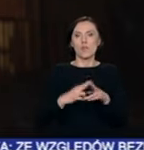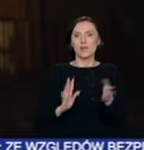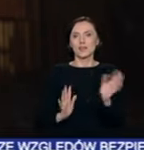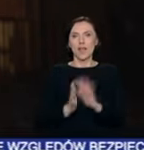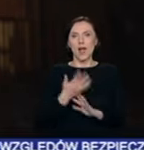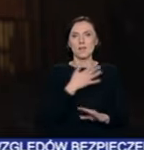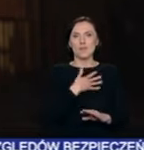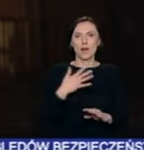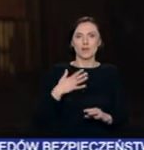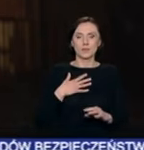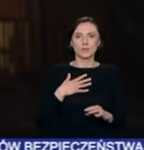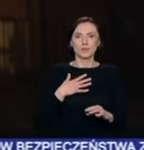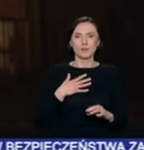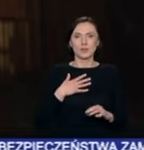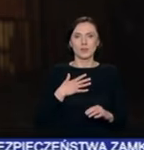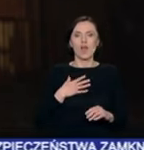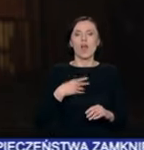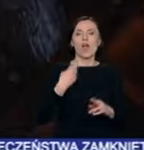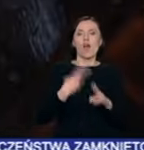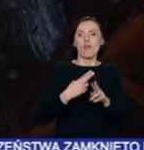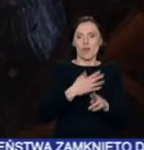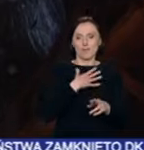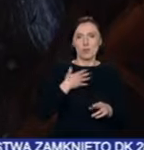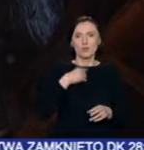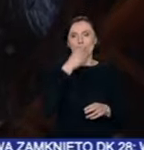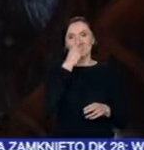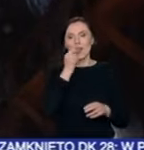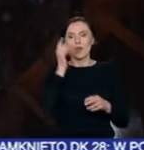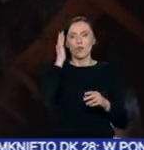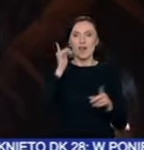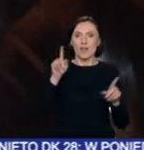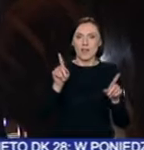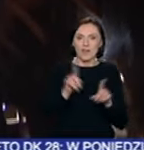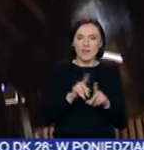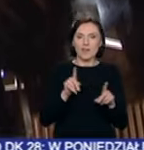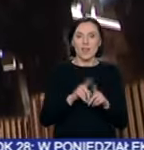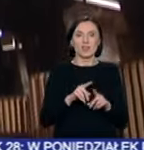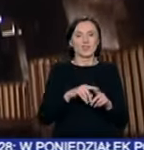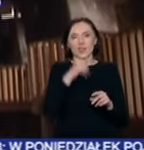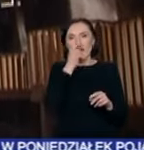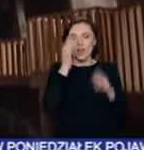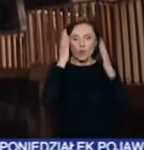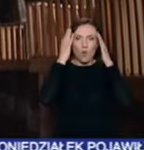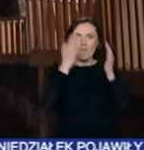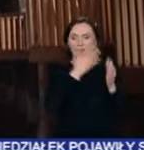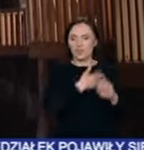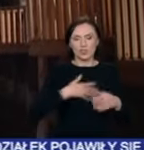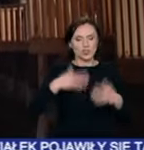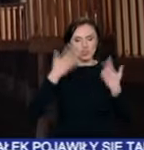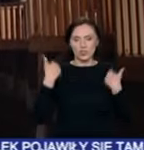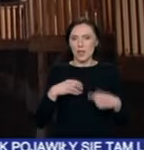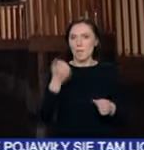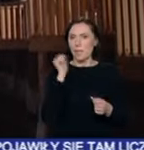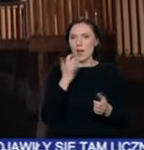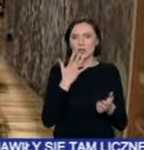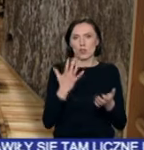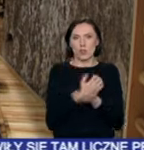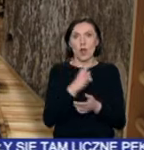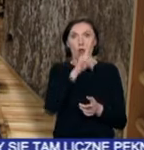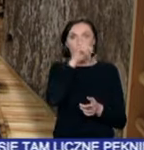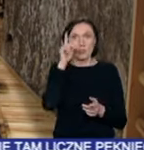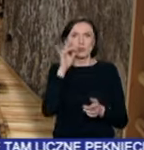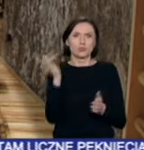mam tu na myśli zarówno choroby górnych dróg oddechowych, jak i choroby dolnych dróg oddechowych. kuracjusze korzystają tu z pobytów leczniczych,